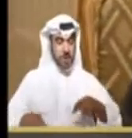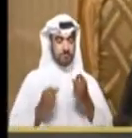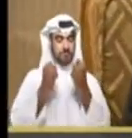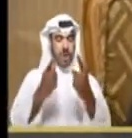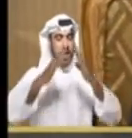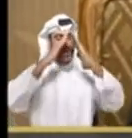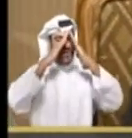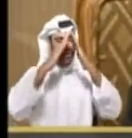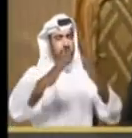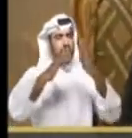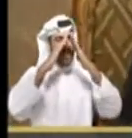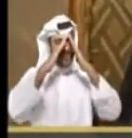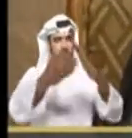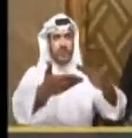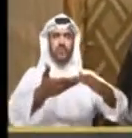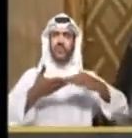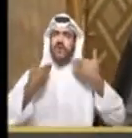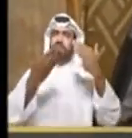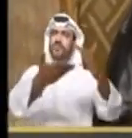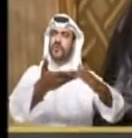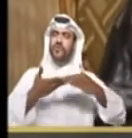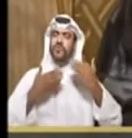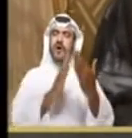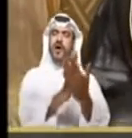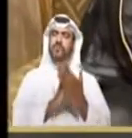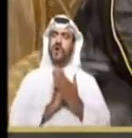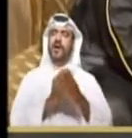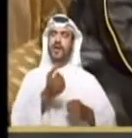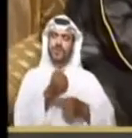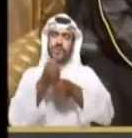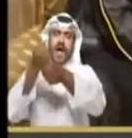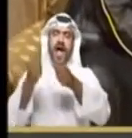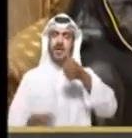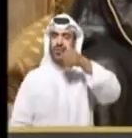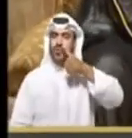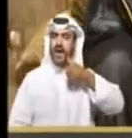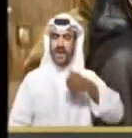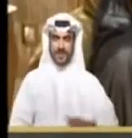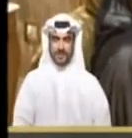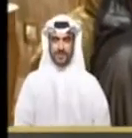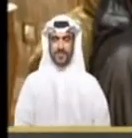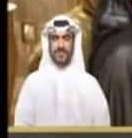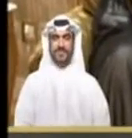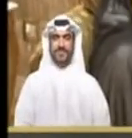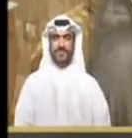لتقديم الشكر والتقدير لدولة الكويت على دعمها المستمر للسودان.